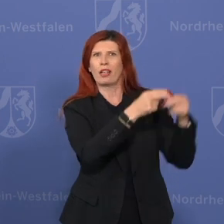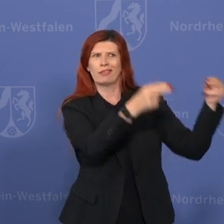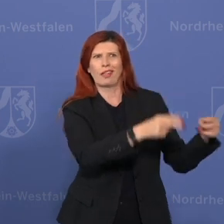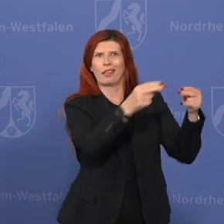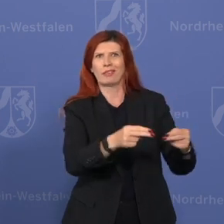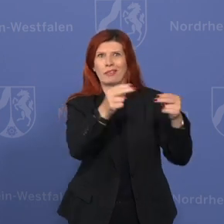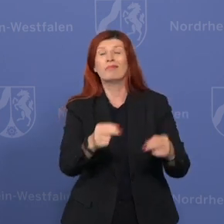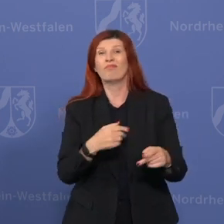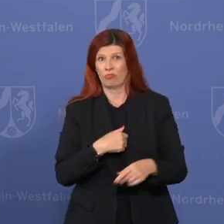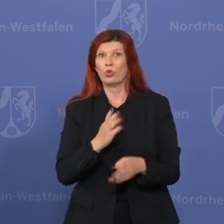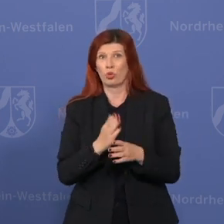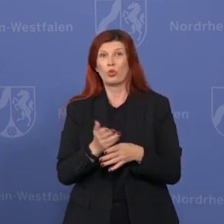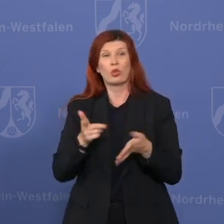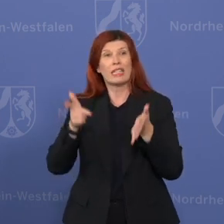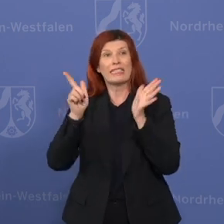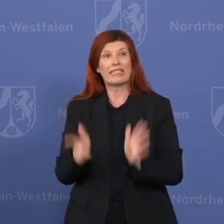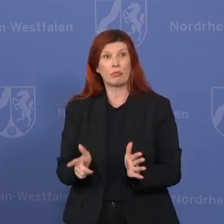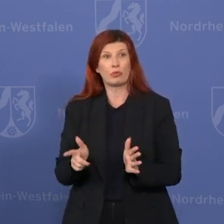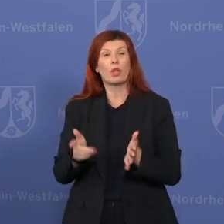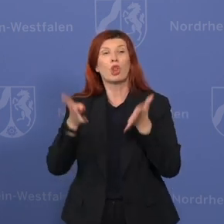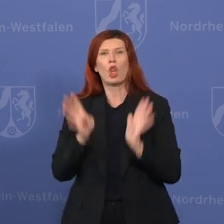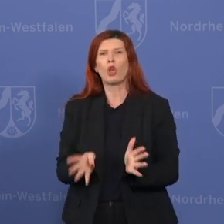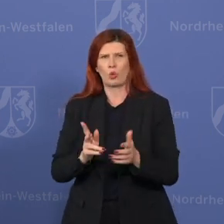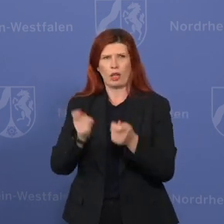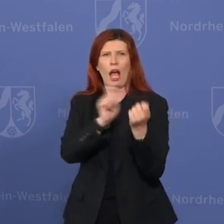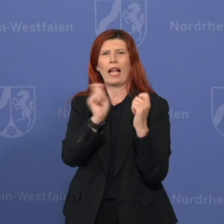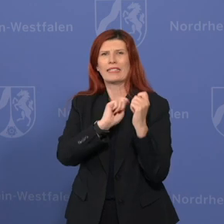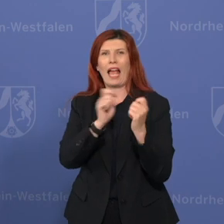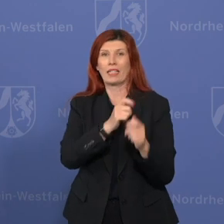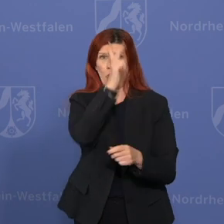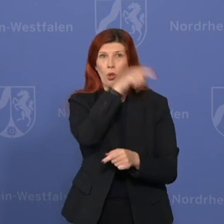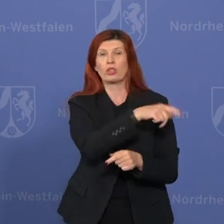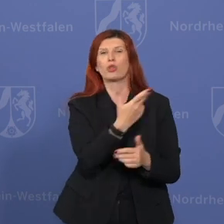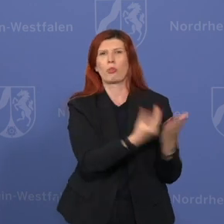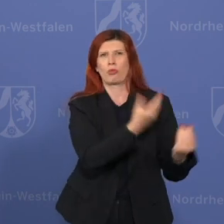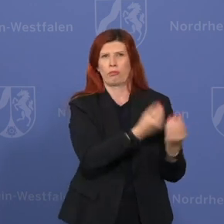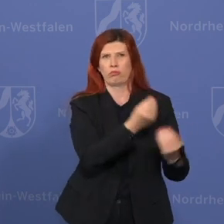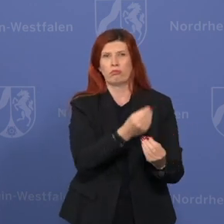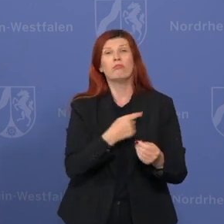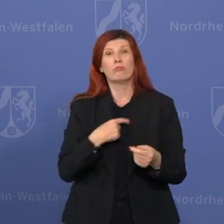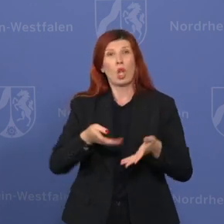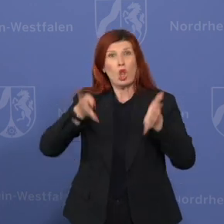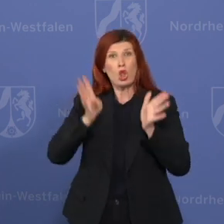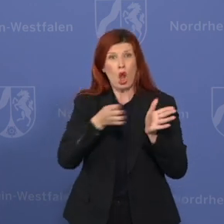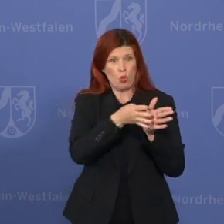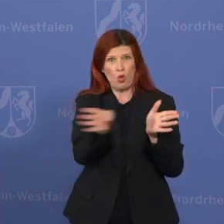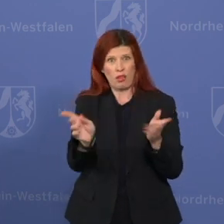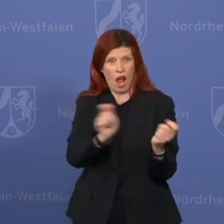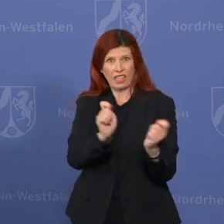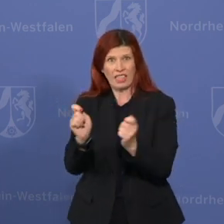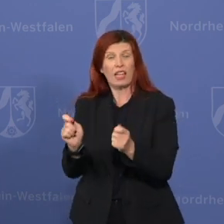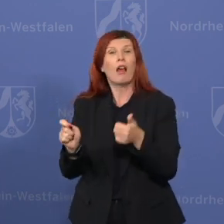Polizei erstattet. Davon konnte bisher ein Viertel intensiver geprüft werden. Zu